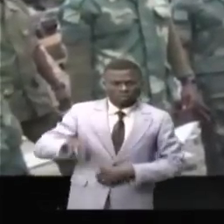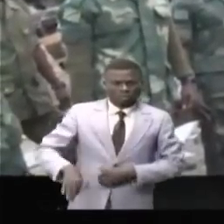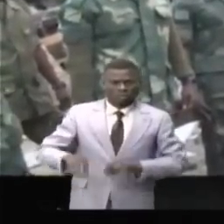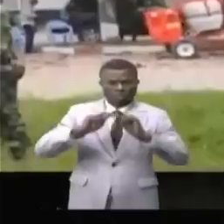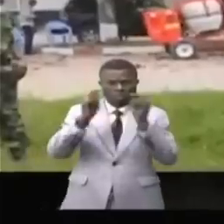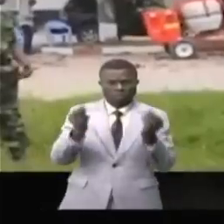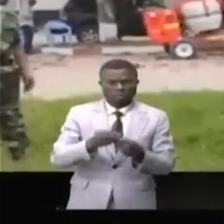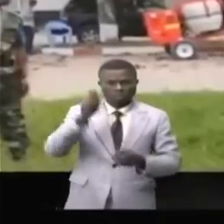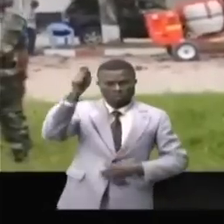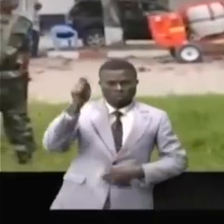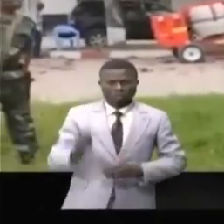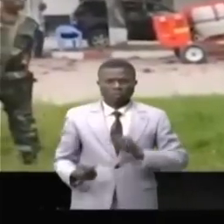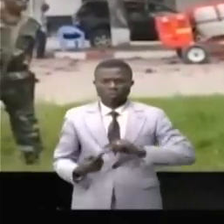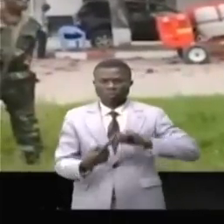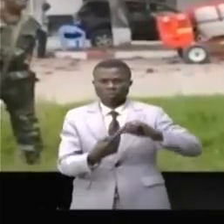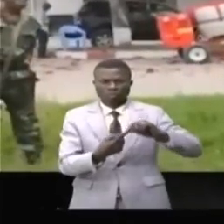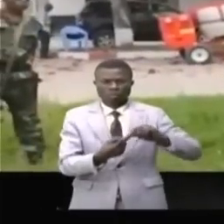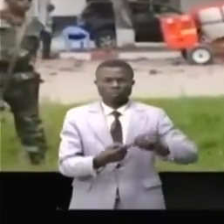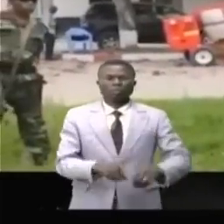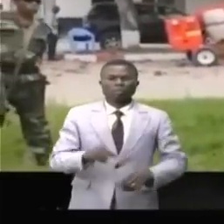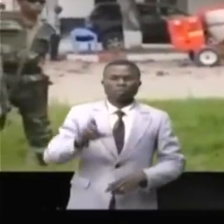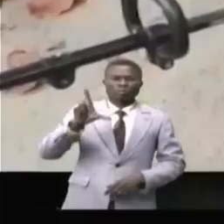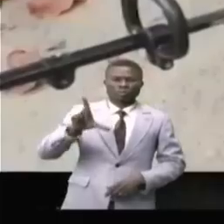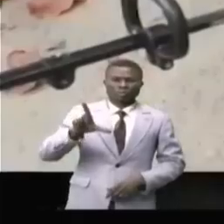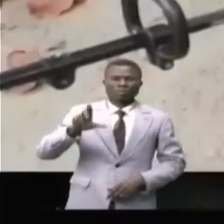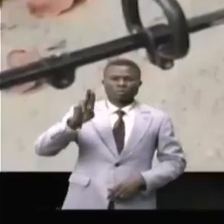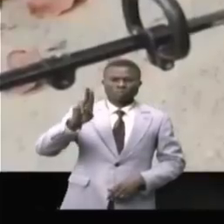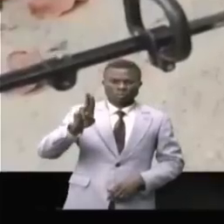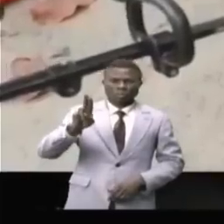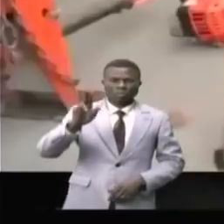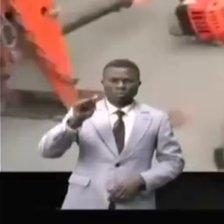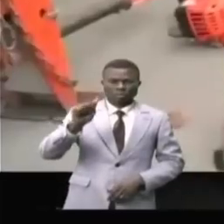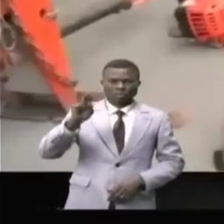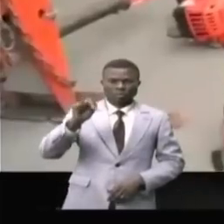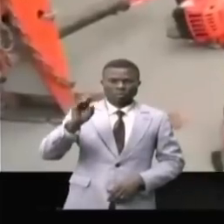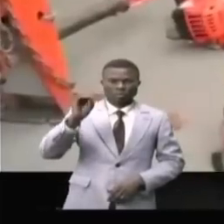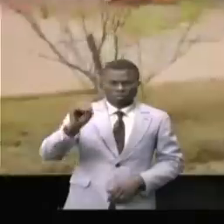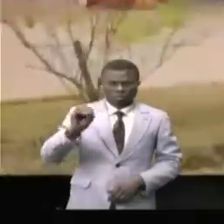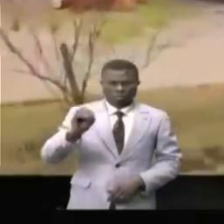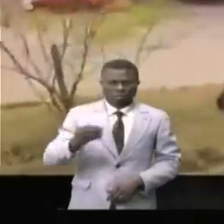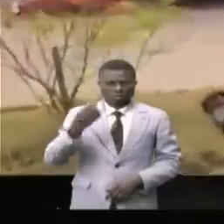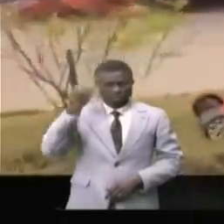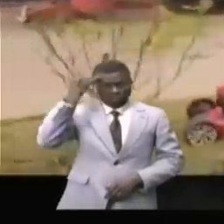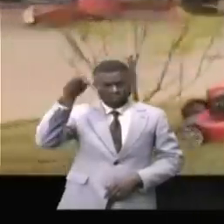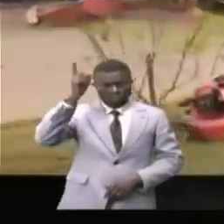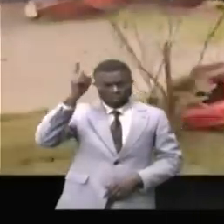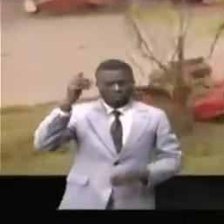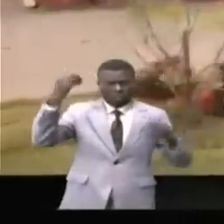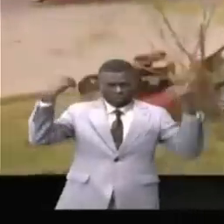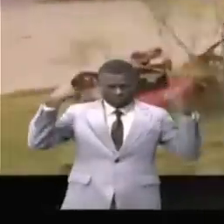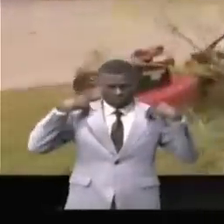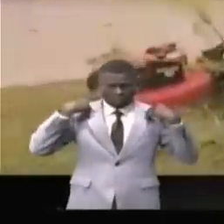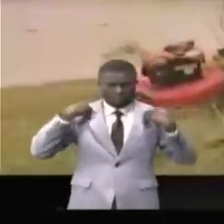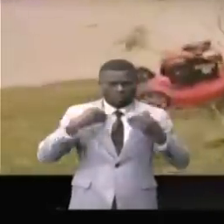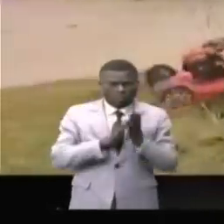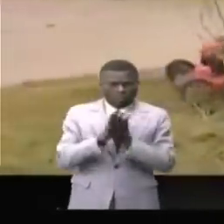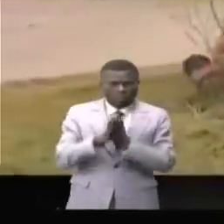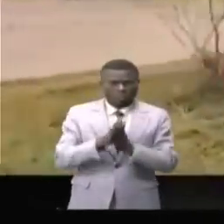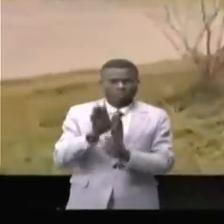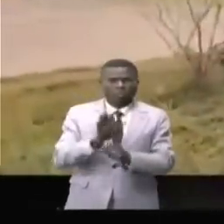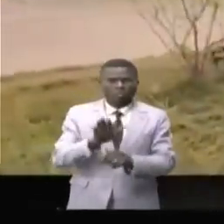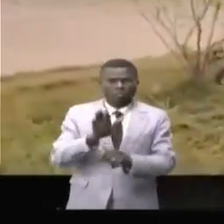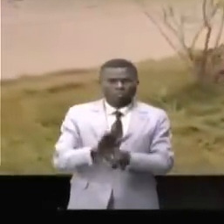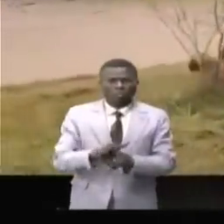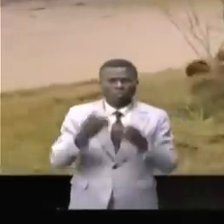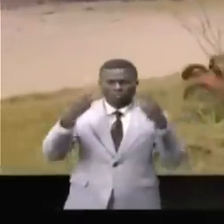génie militaire du camp Loano de la ville province Kinshasa, avec l'expertise du général Bruno Danga qui s'est personnellement impliqué pour